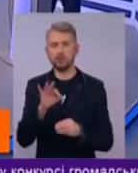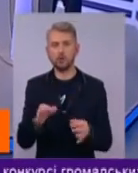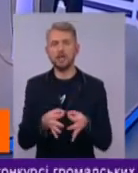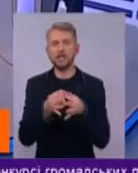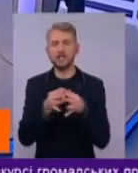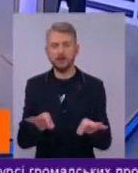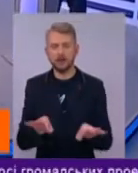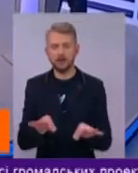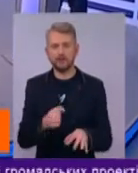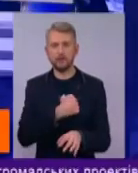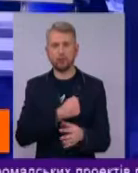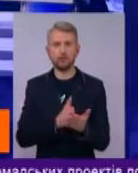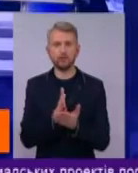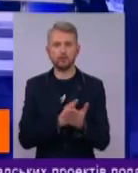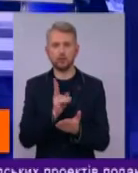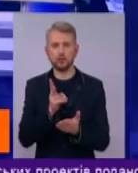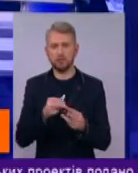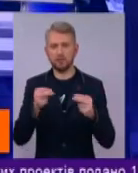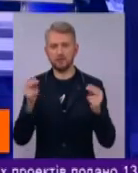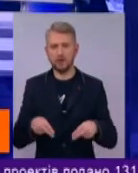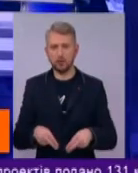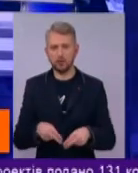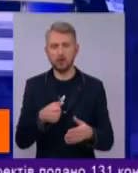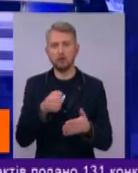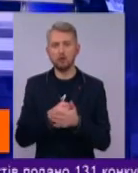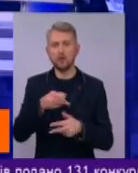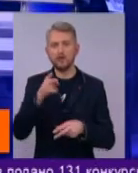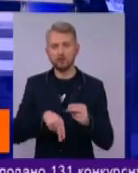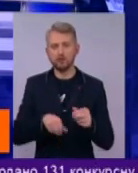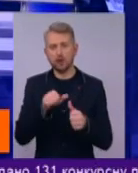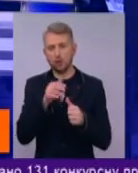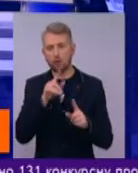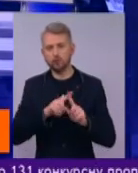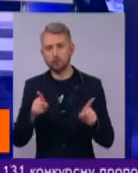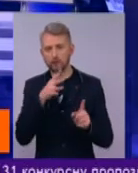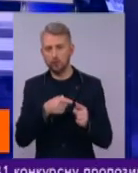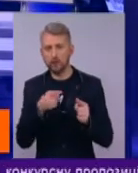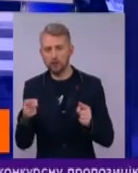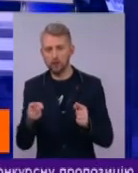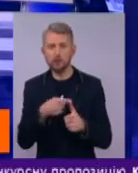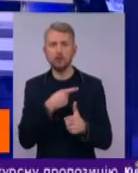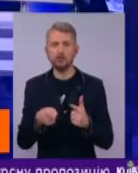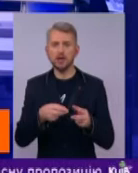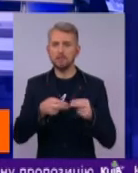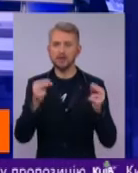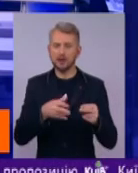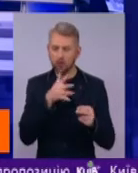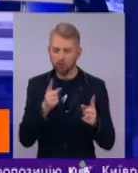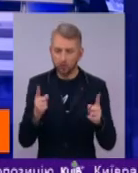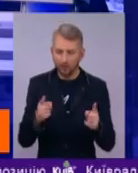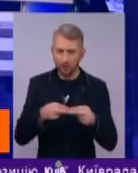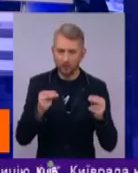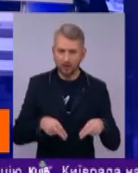звільнення військовослужбовців, які підписали контракт до закінчення особливого періоду. Чи підписали строковий контракт,